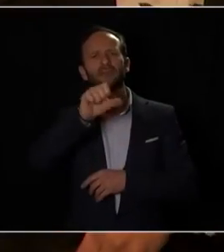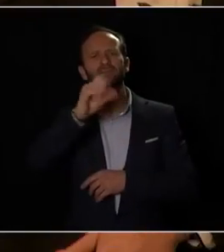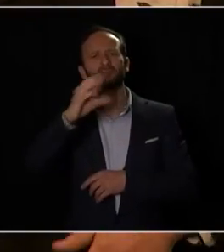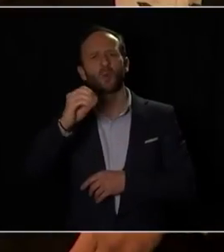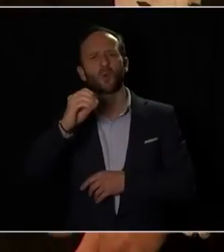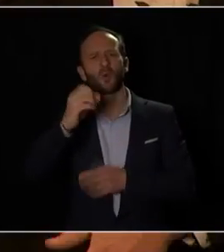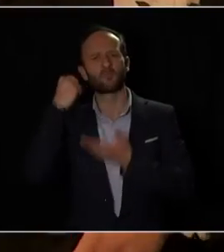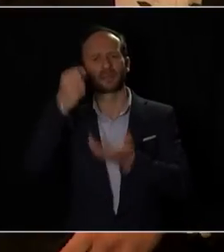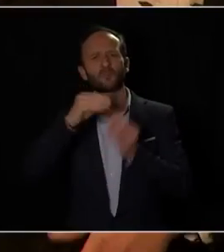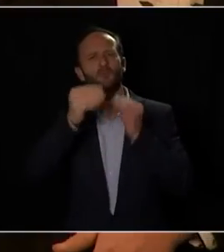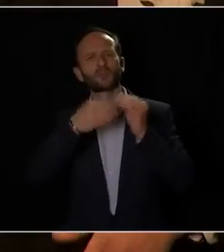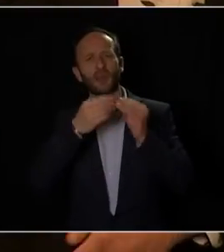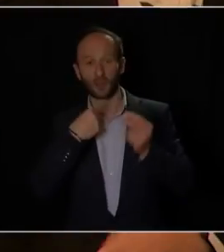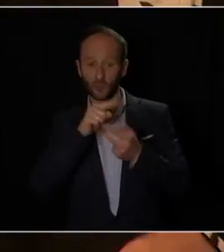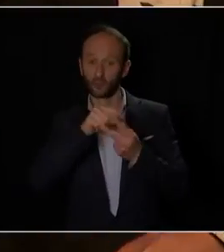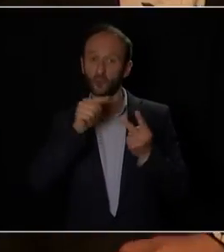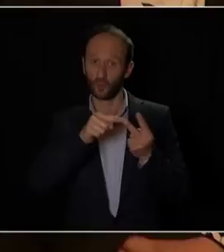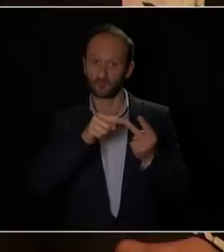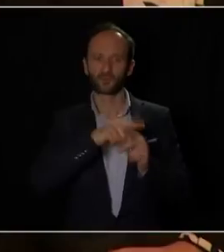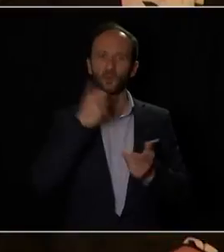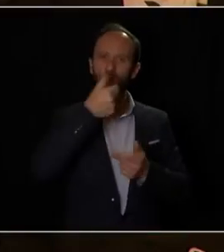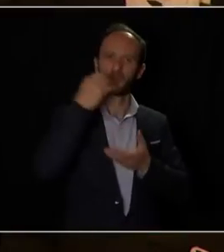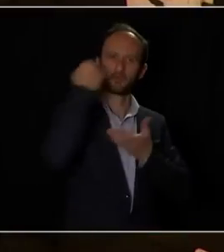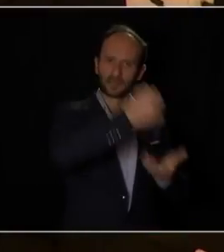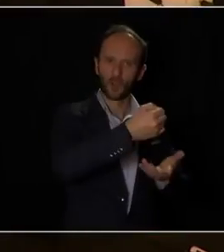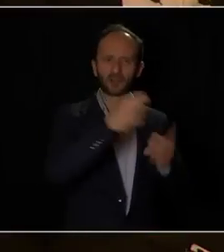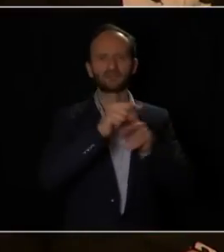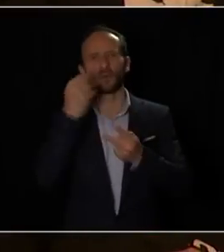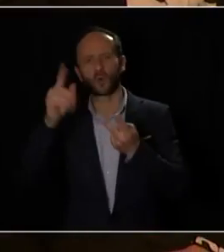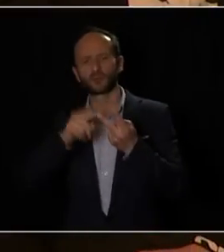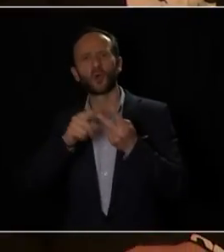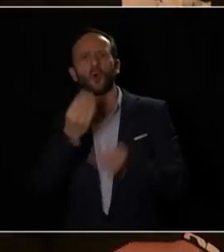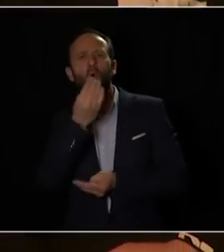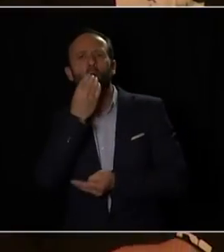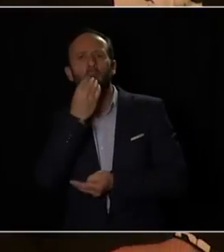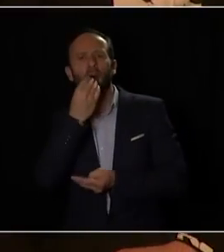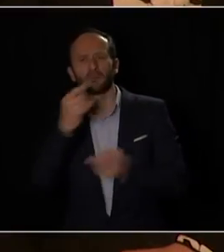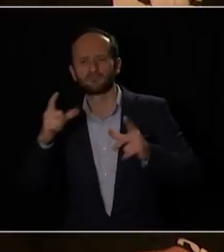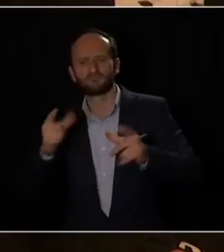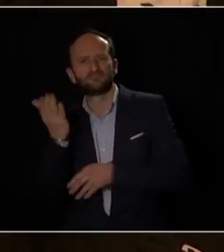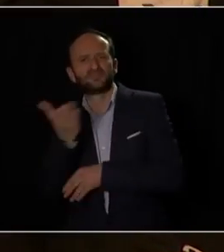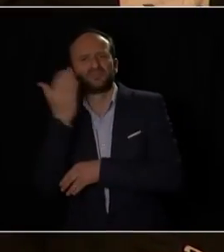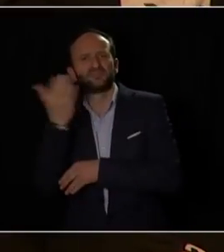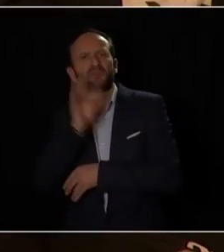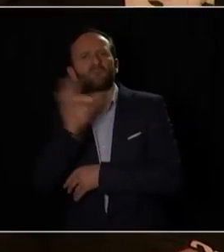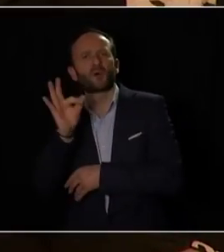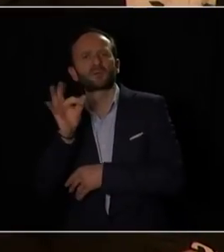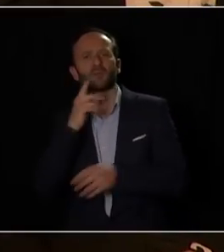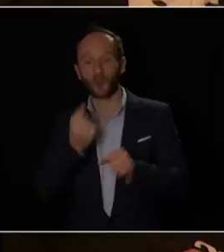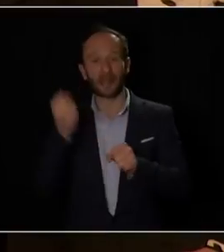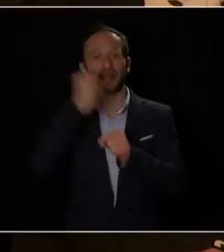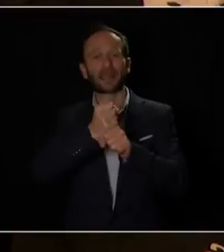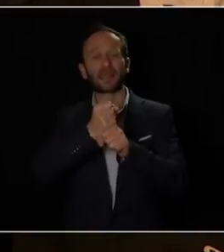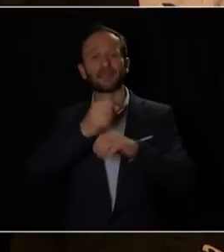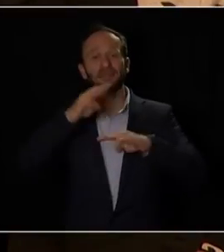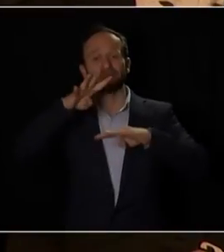mondial, une pour le patrimoine et l'autre pour le repas gastronomique des Français avec la création internationale de la cité de la